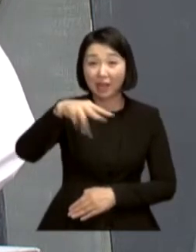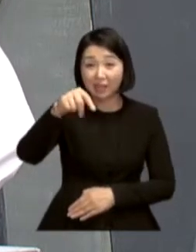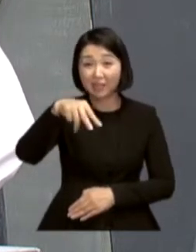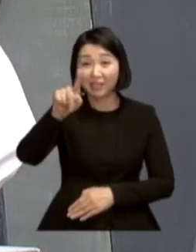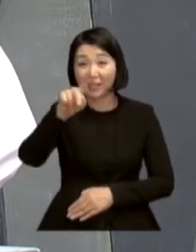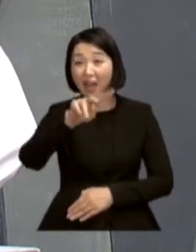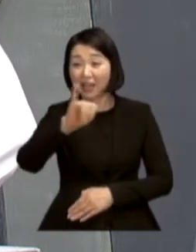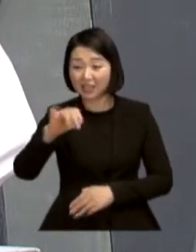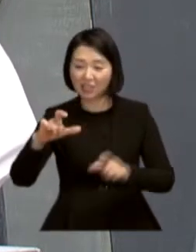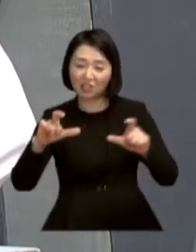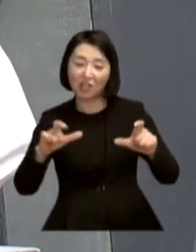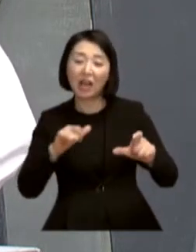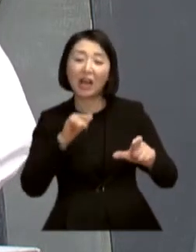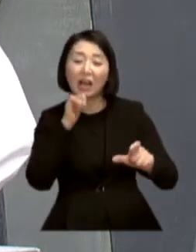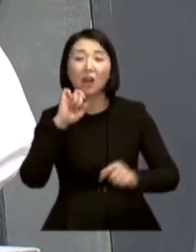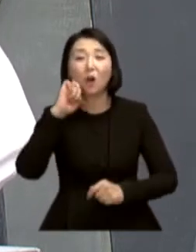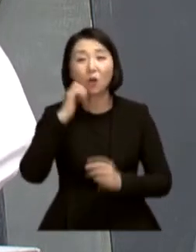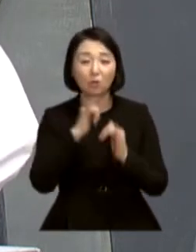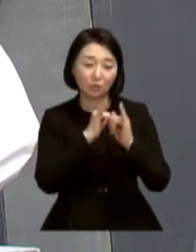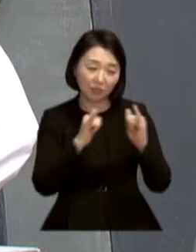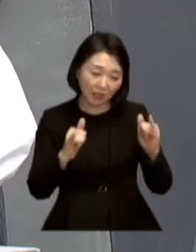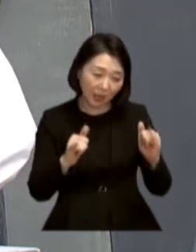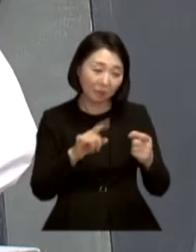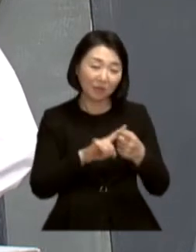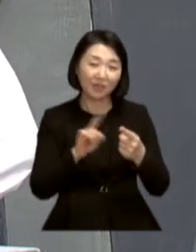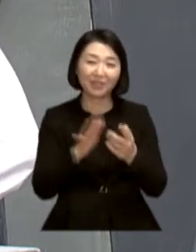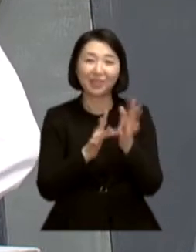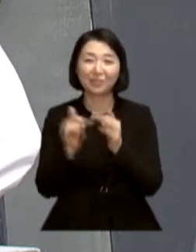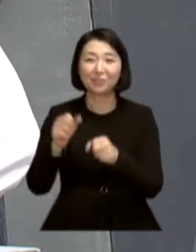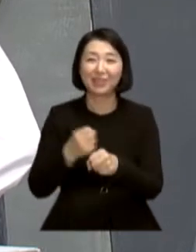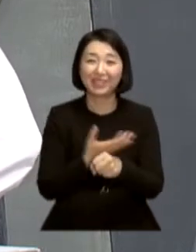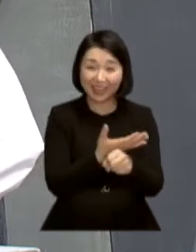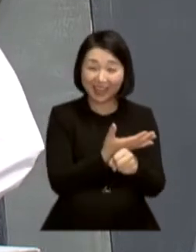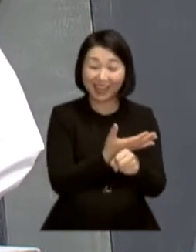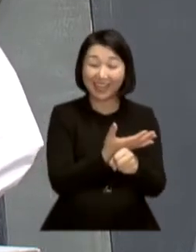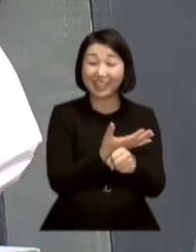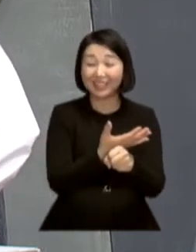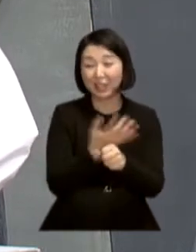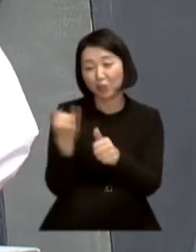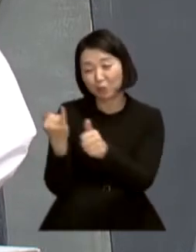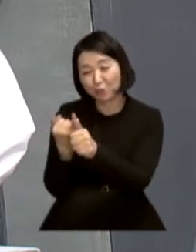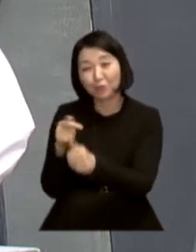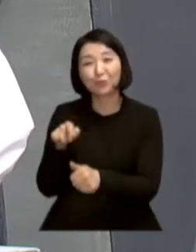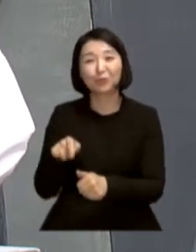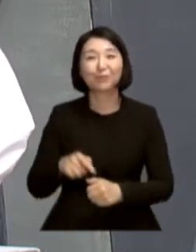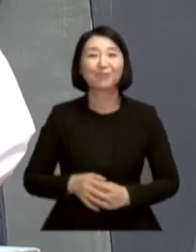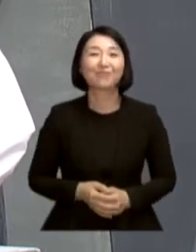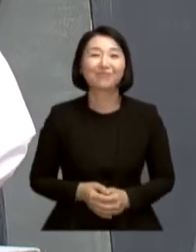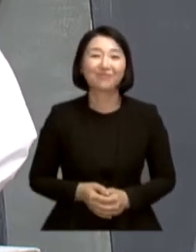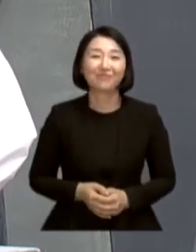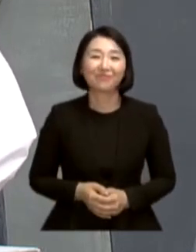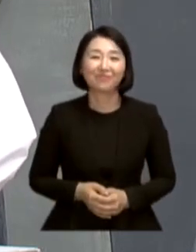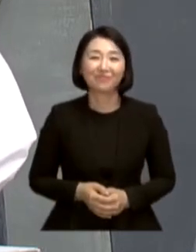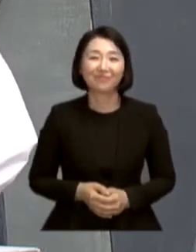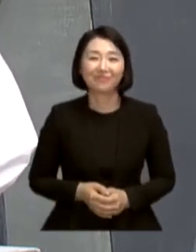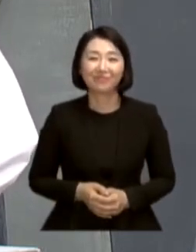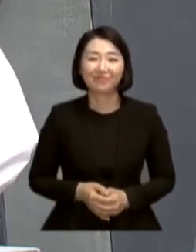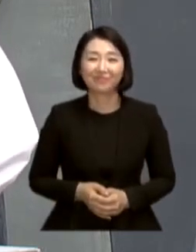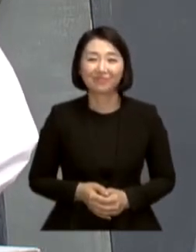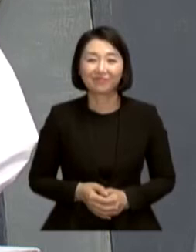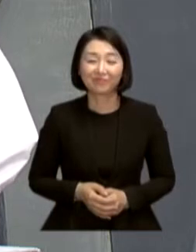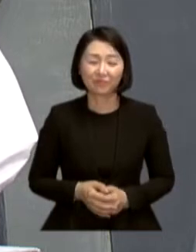이 가난하고 어려운 이들에게 예수님의 사랑을 전하고 계신 이희석, 장지현 선교사님 네 분을